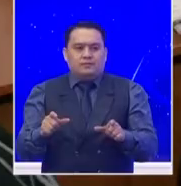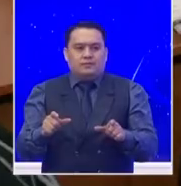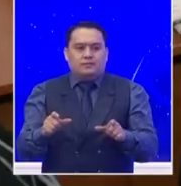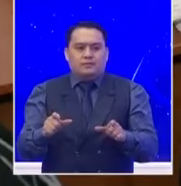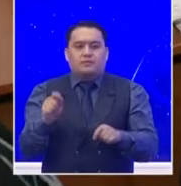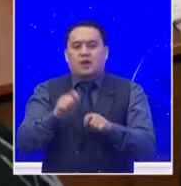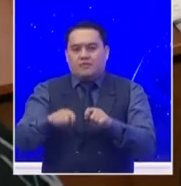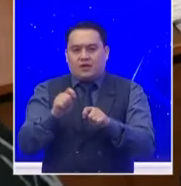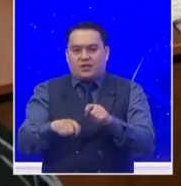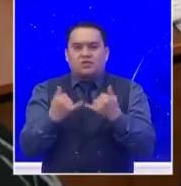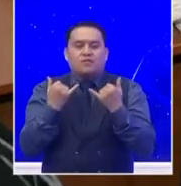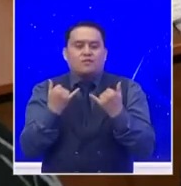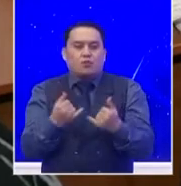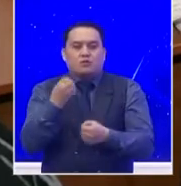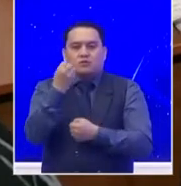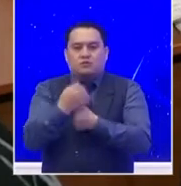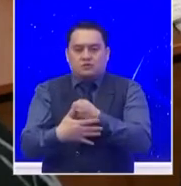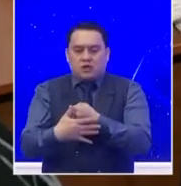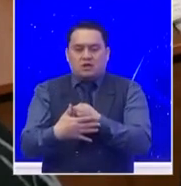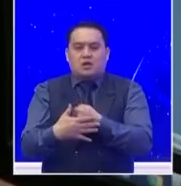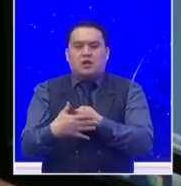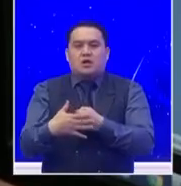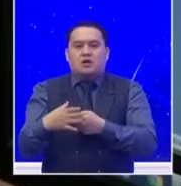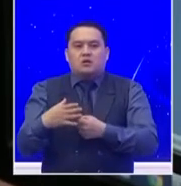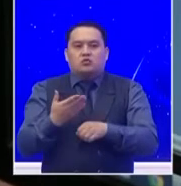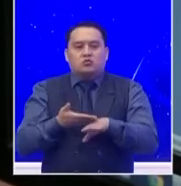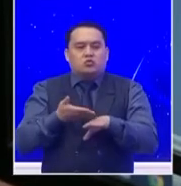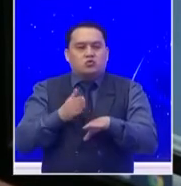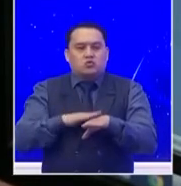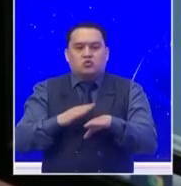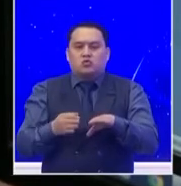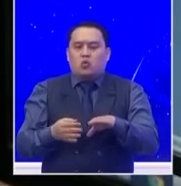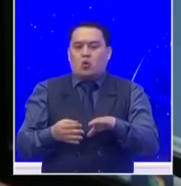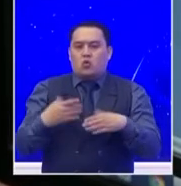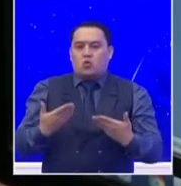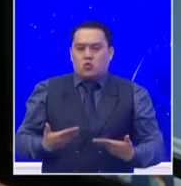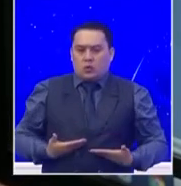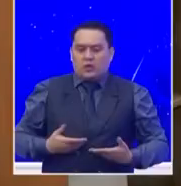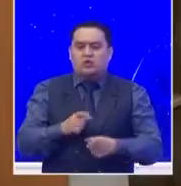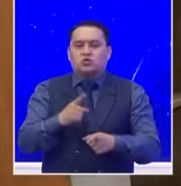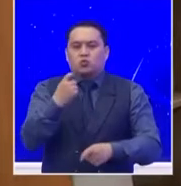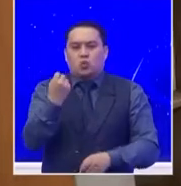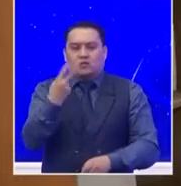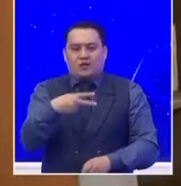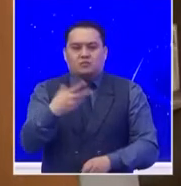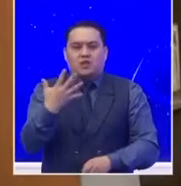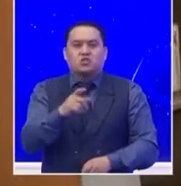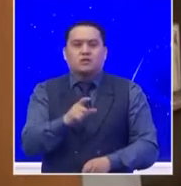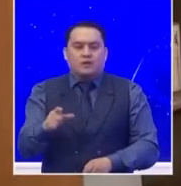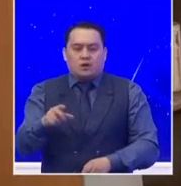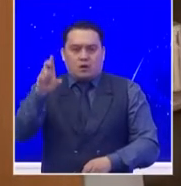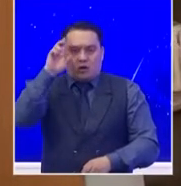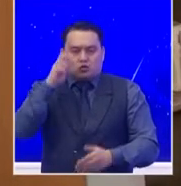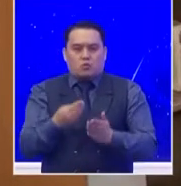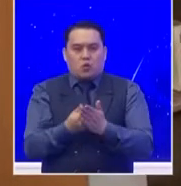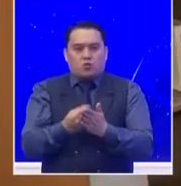осмотры. На сегодняшний день в Центре адаптации для лиц, оказавшихся в трудной жизненной ситуации, прибывает 125 человек. Ежегодно из городского бюджета